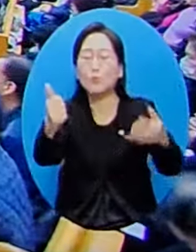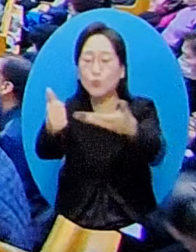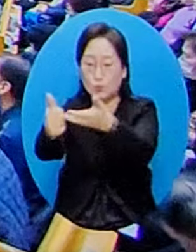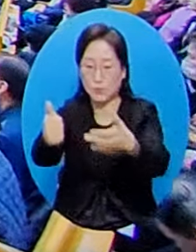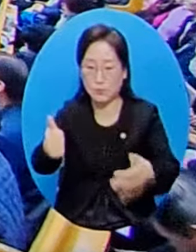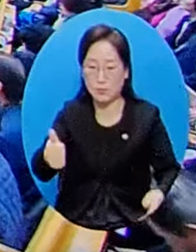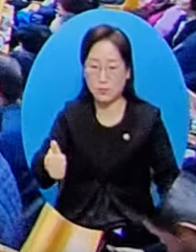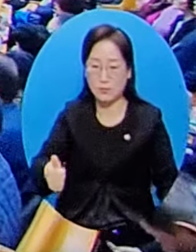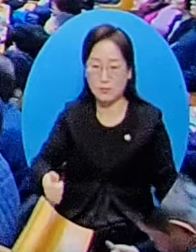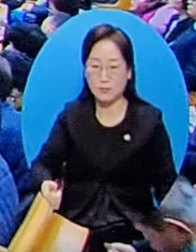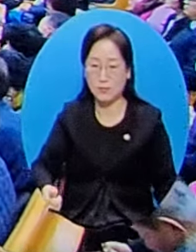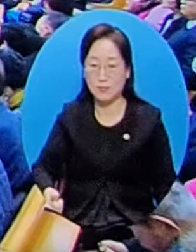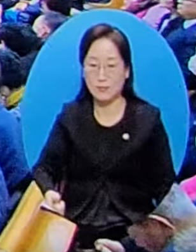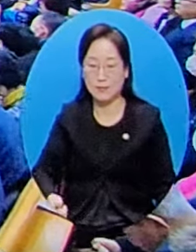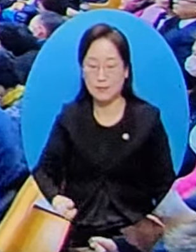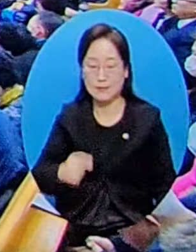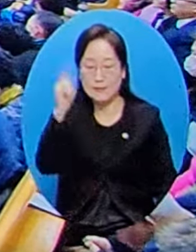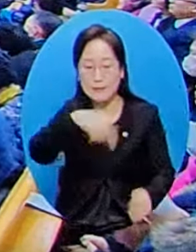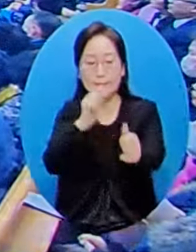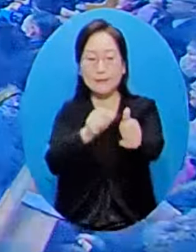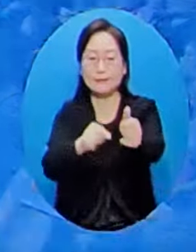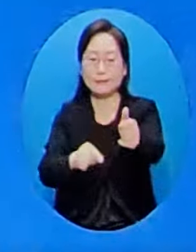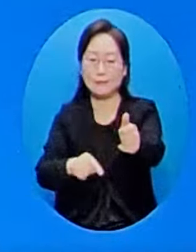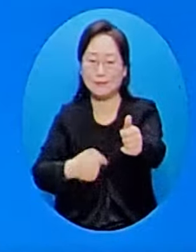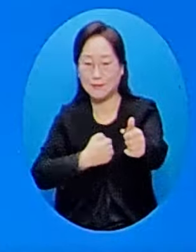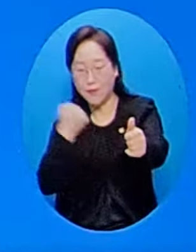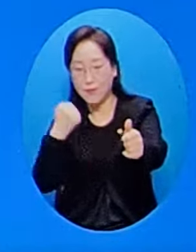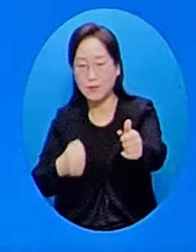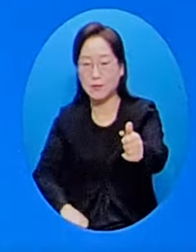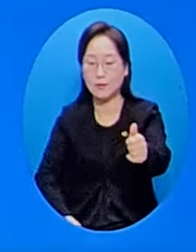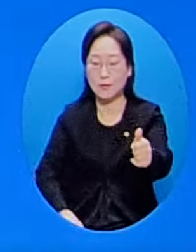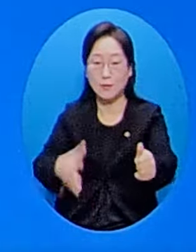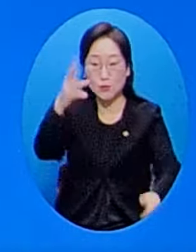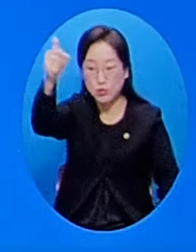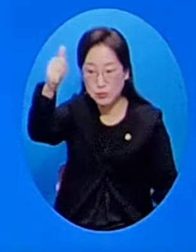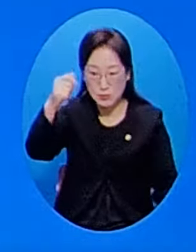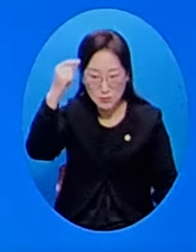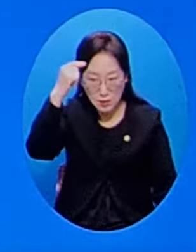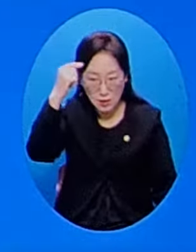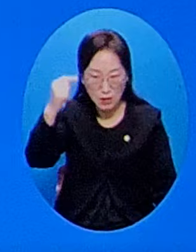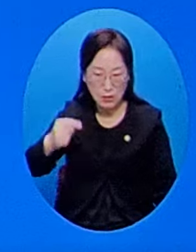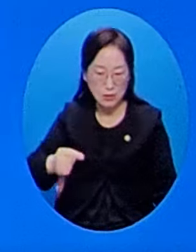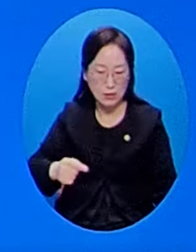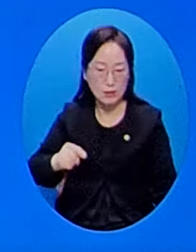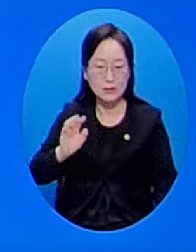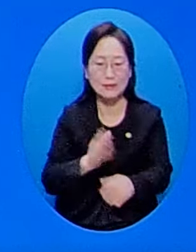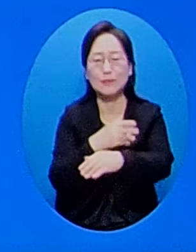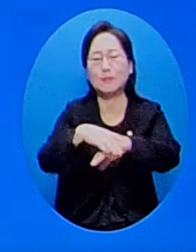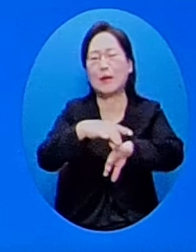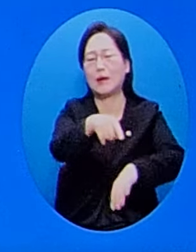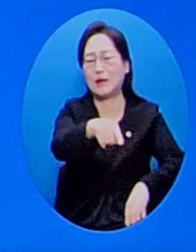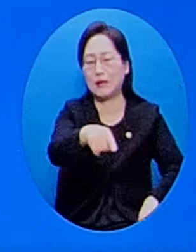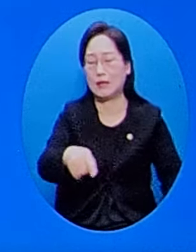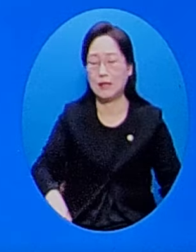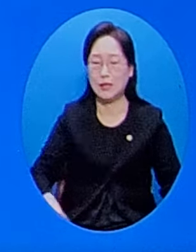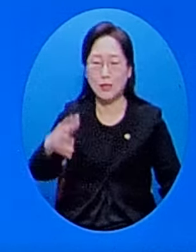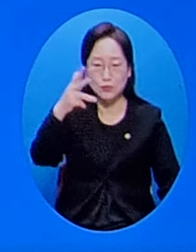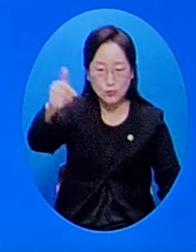이 악하고 게으른 종은 주인에 대해서 삐뚤어진 의식을 갖고 있었어요. 주인은 아주 마음이 굳은